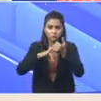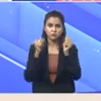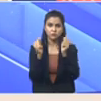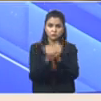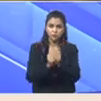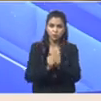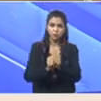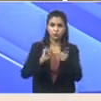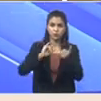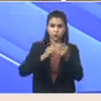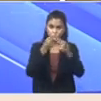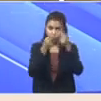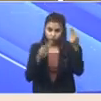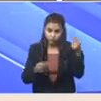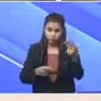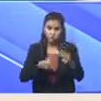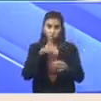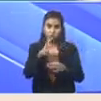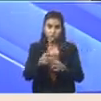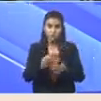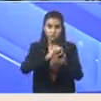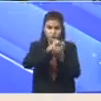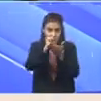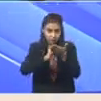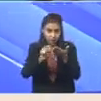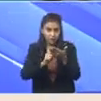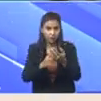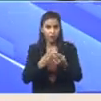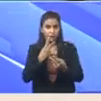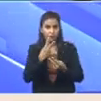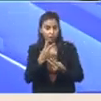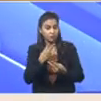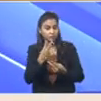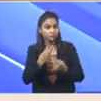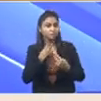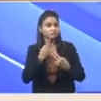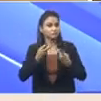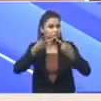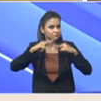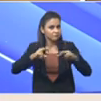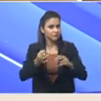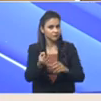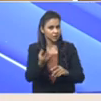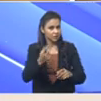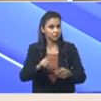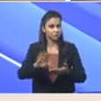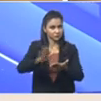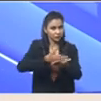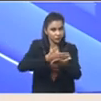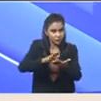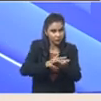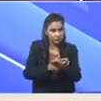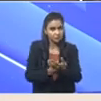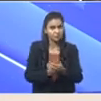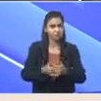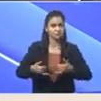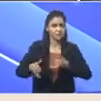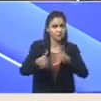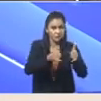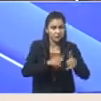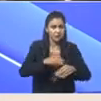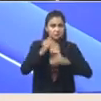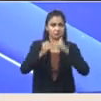टेलर्स, राइटर्स, वॉइस ओवर एक्सपर्ट्स, म्यूजिशियंस, गेम